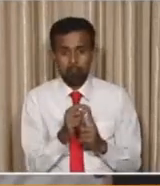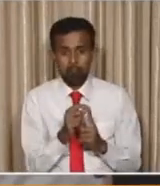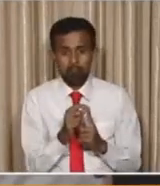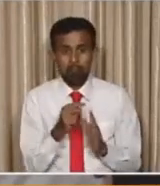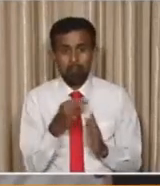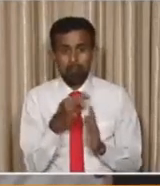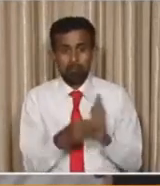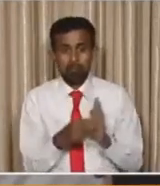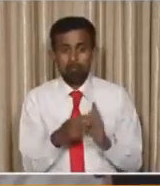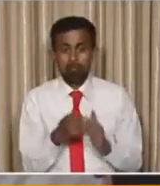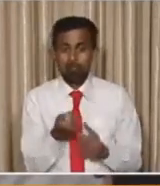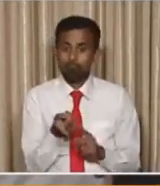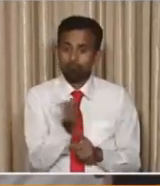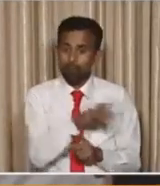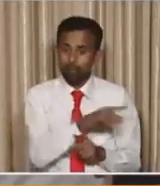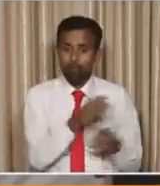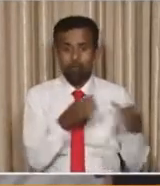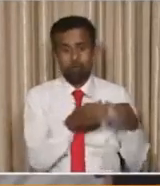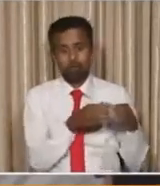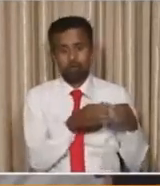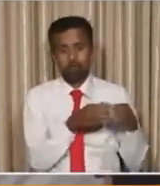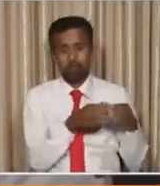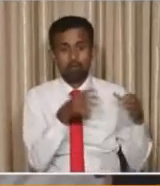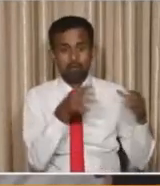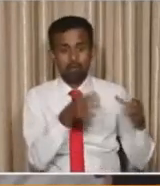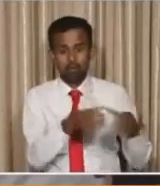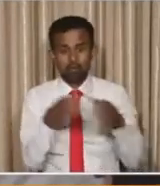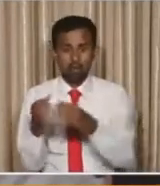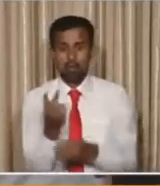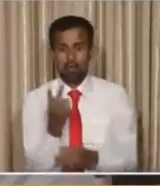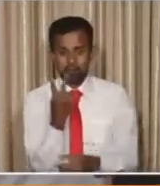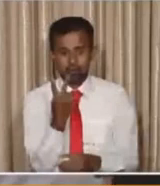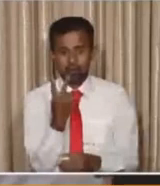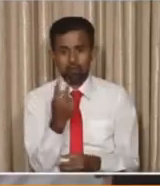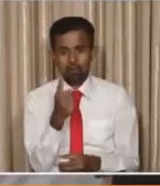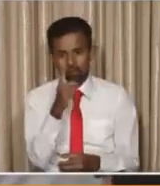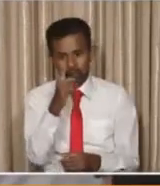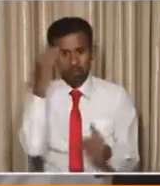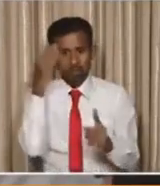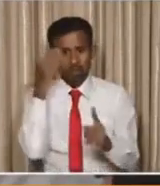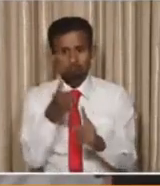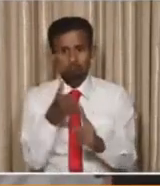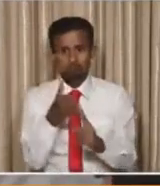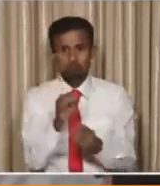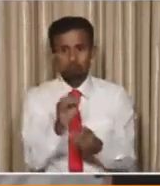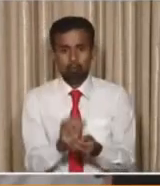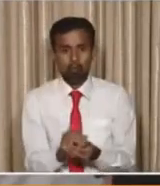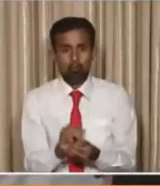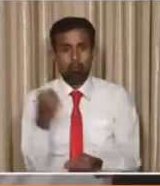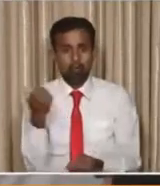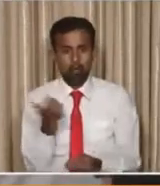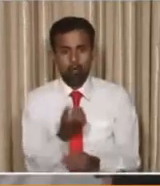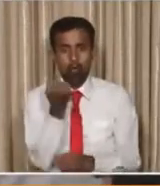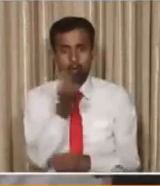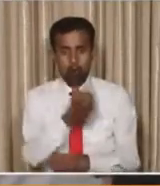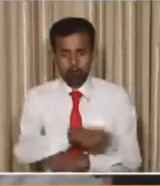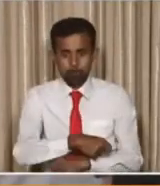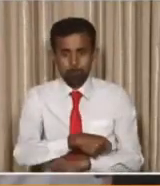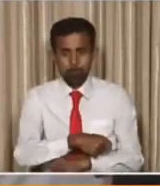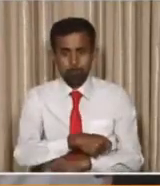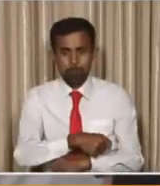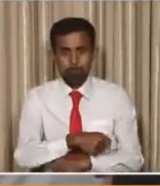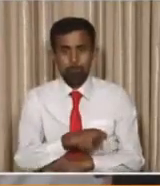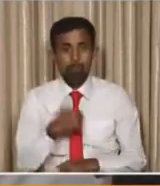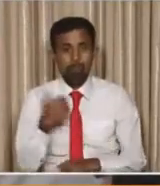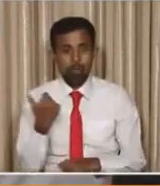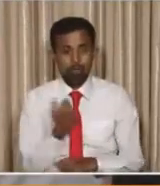ජාතික ප්‍රතිපාදයේ වෙනම කණ්ඩායමක් ඉන්නවා. ඉතින් කණ්ඩායම් දෙකක් මෙතන නැති. එක අරමුණක් තියෙන්නේ. මේ අලුත් ක්‍රමවේදය රිනියබල්